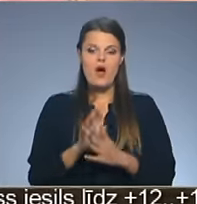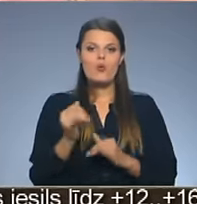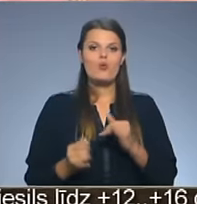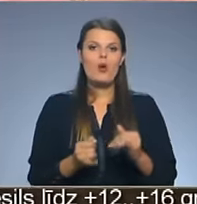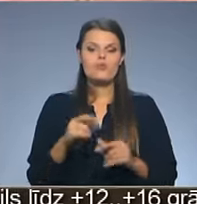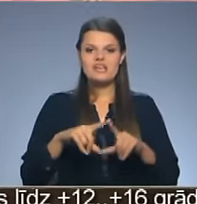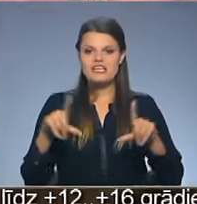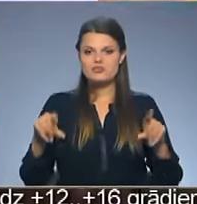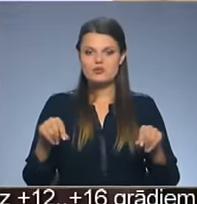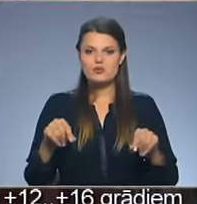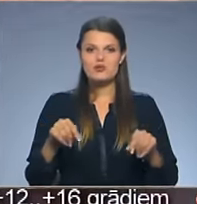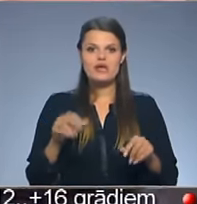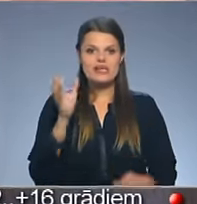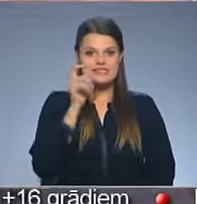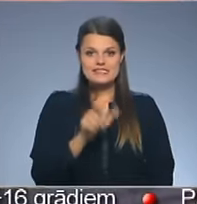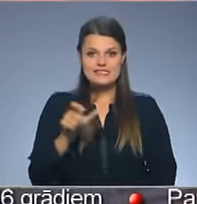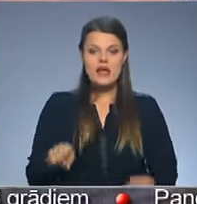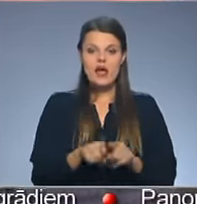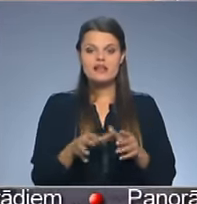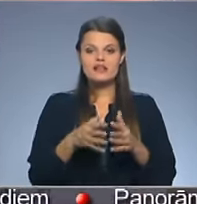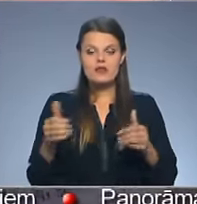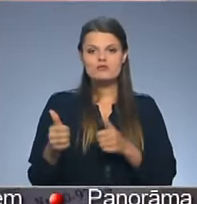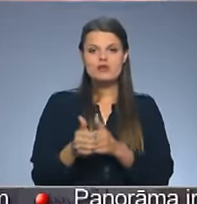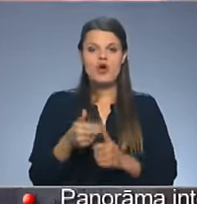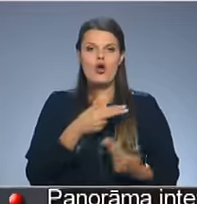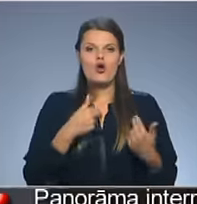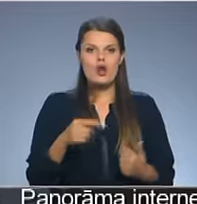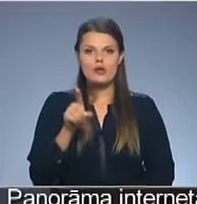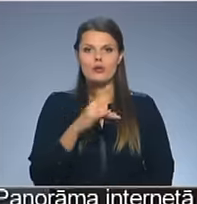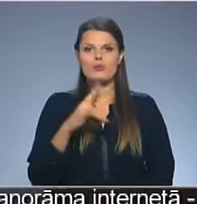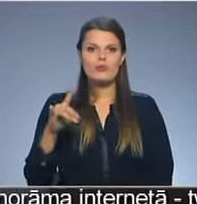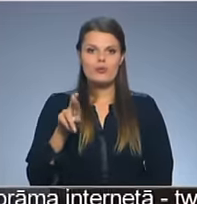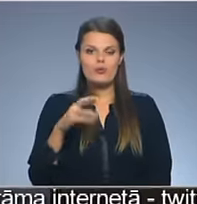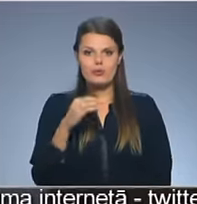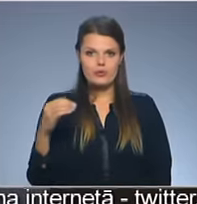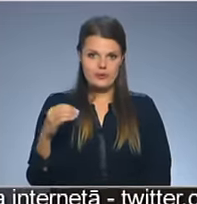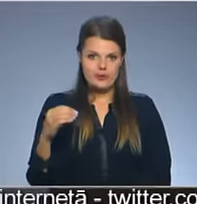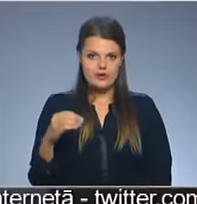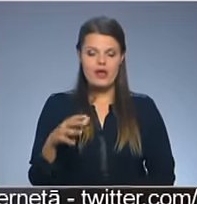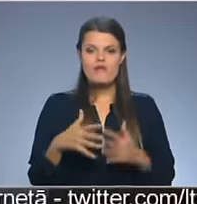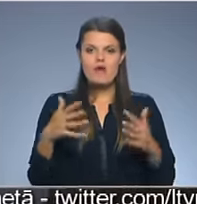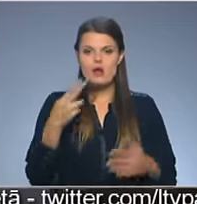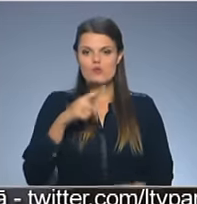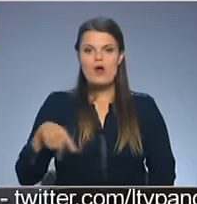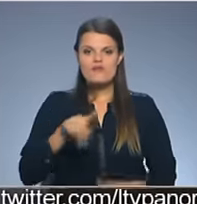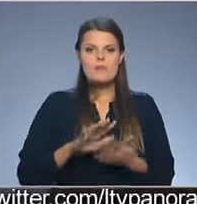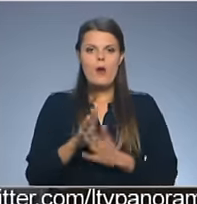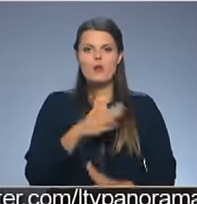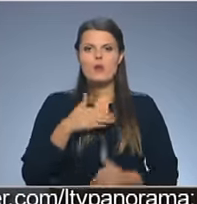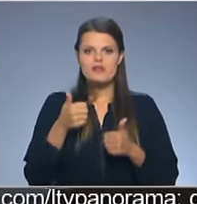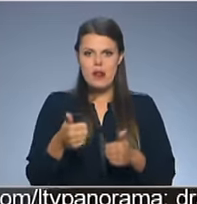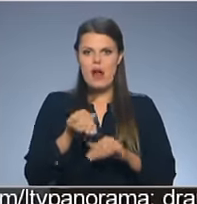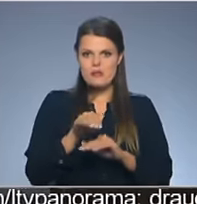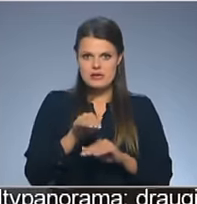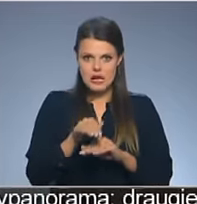Augļkopības institūta zinātnieki, vēl tikpat daudz kolēģi pūrē. Nu, pirmkārt, vairumam no viņām augļi ir ļoti labi